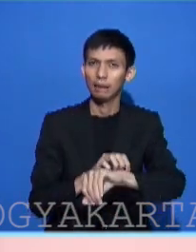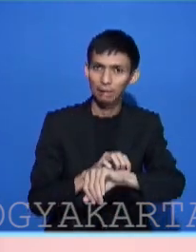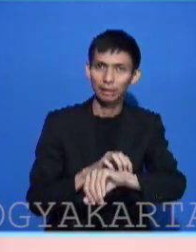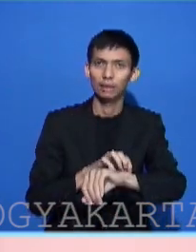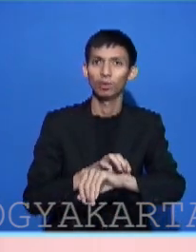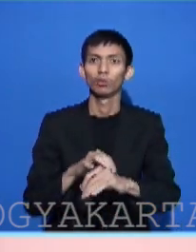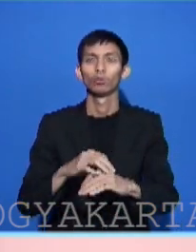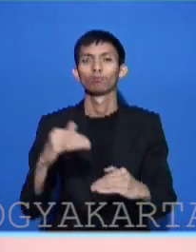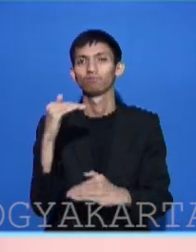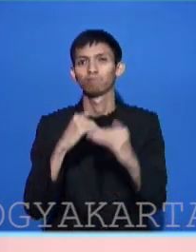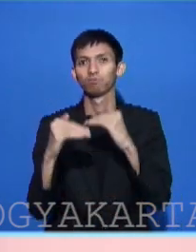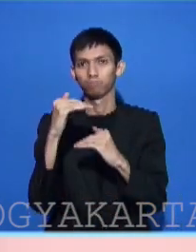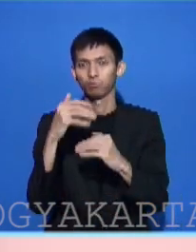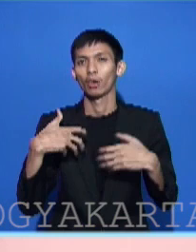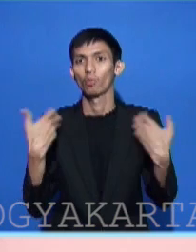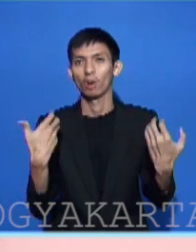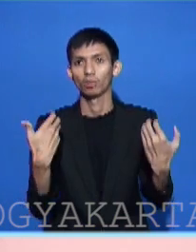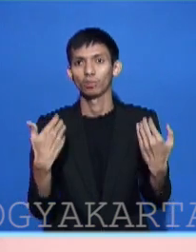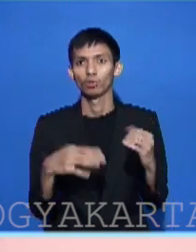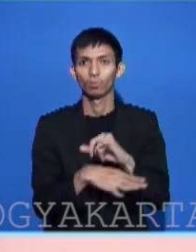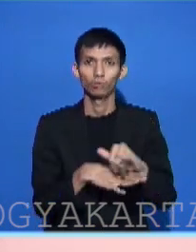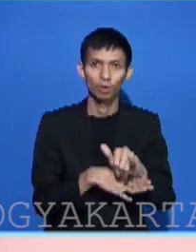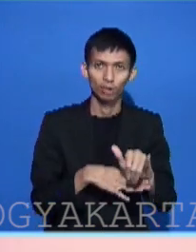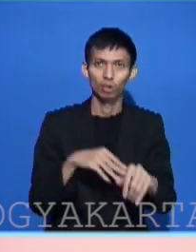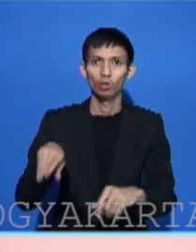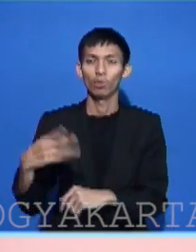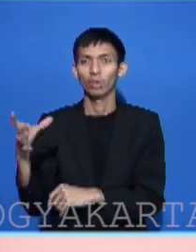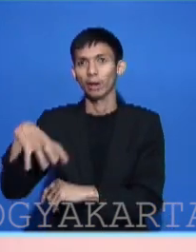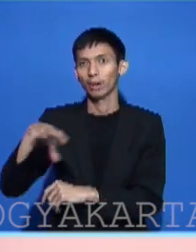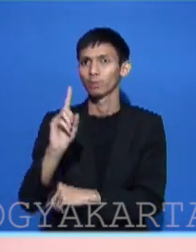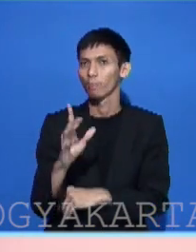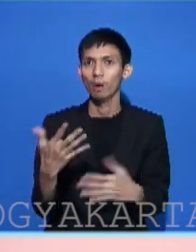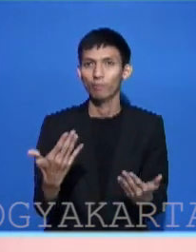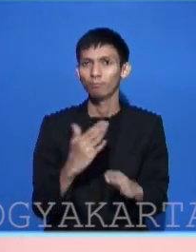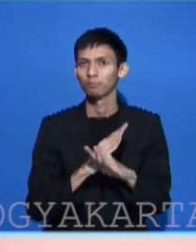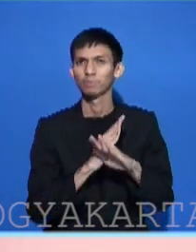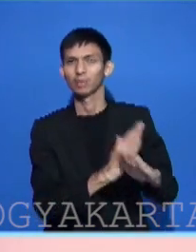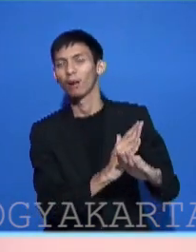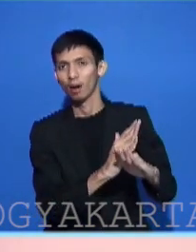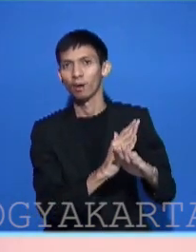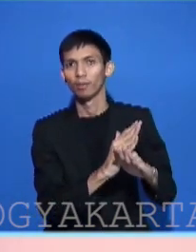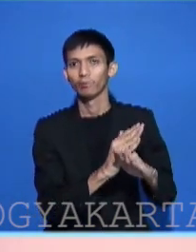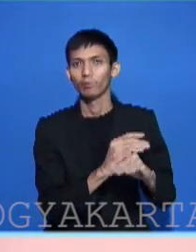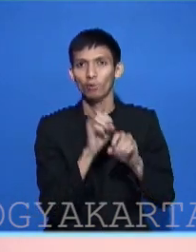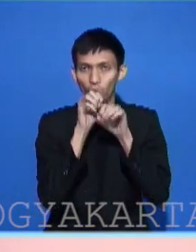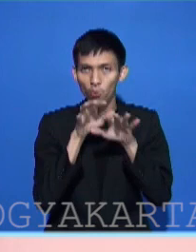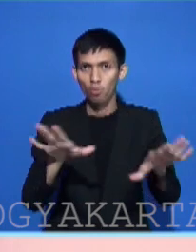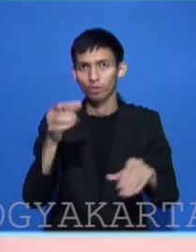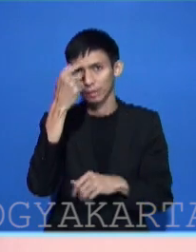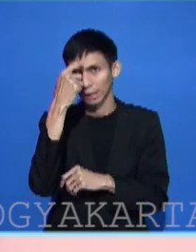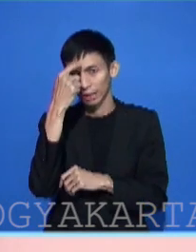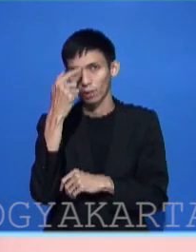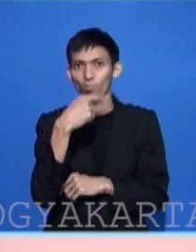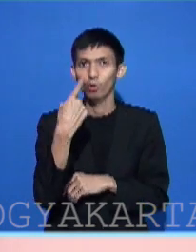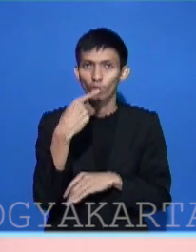kurban yang masuk dari luar daerah. Upaya ini dilakukan untuk mencegah penularan penyakit mulut dan kuku dan lumpy skin